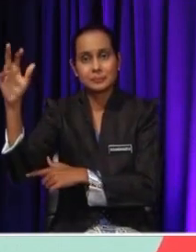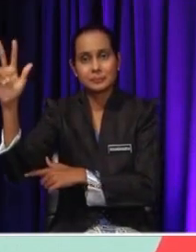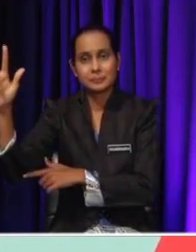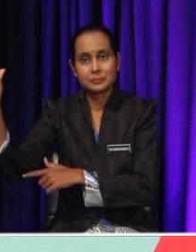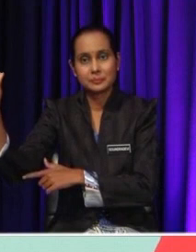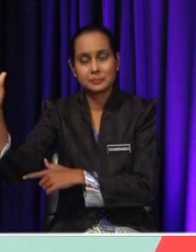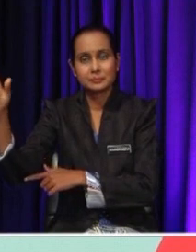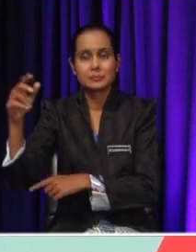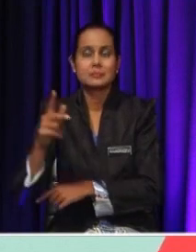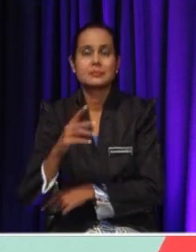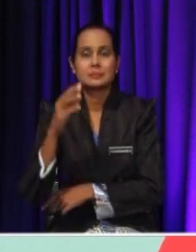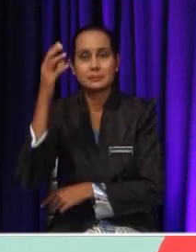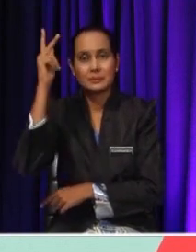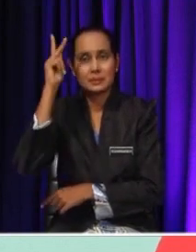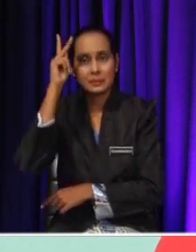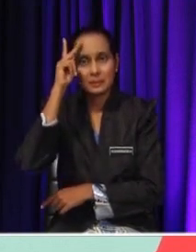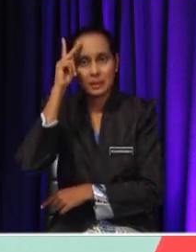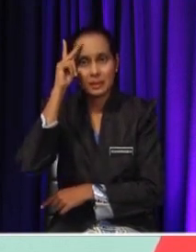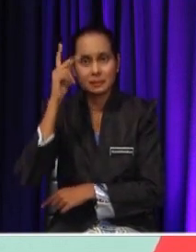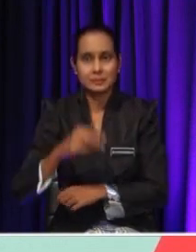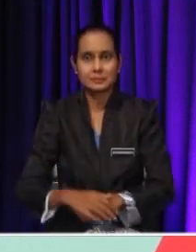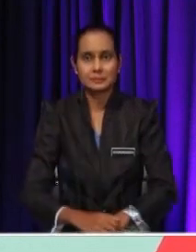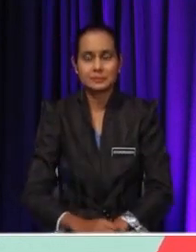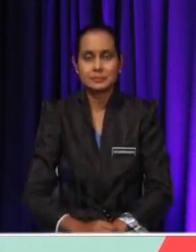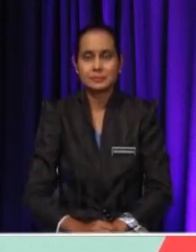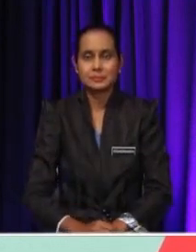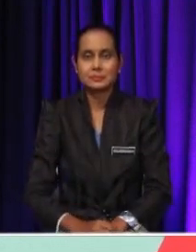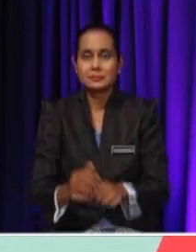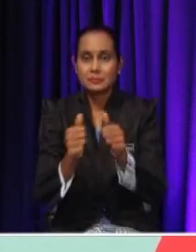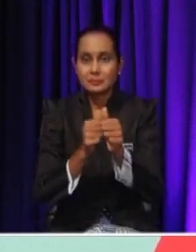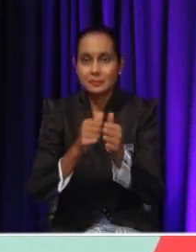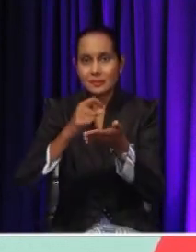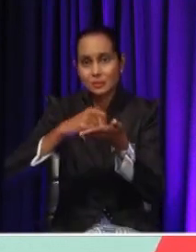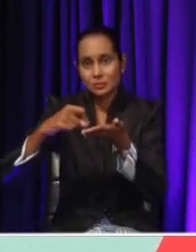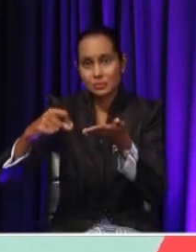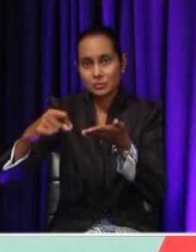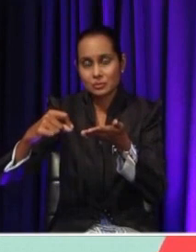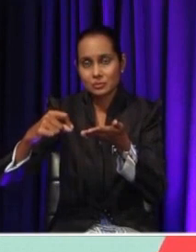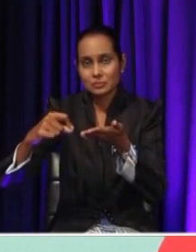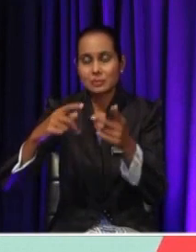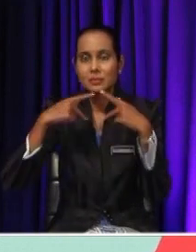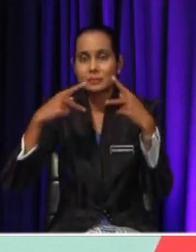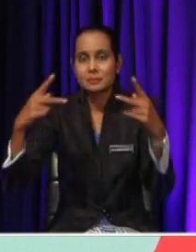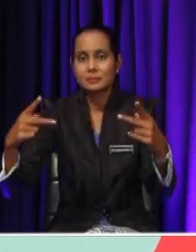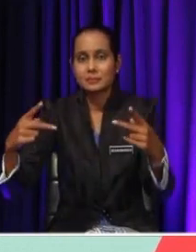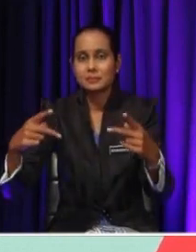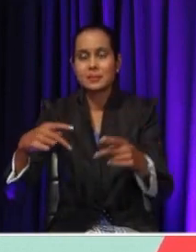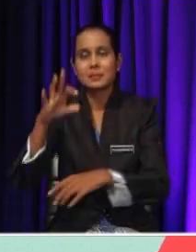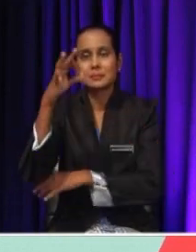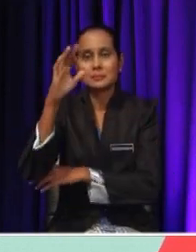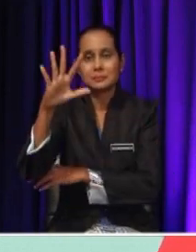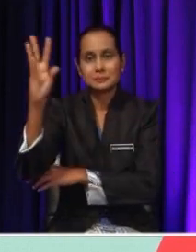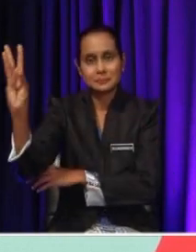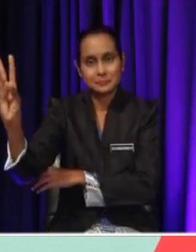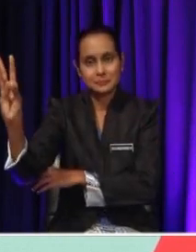Darda si Kedah daul aman beliau mulai menulis dan mulai terkenal sejak tahun 1956 lagi yaitu